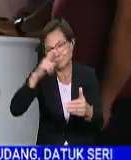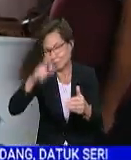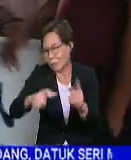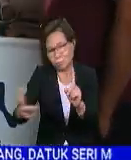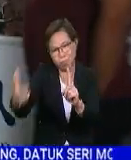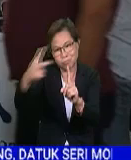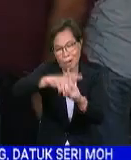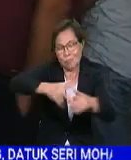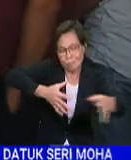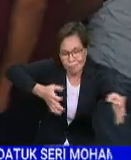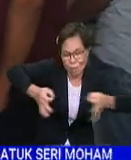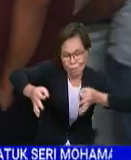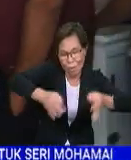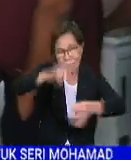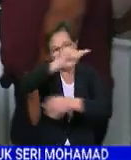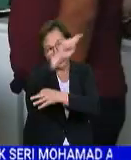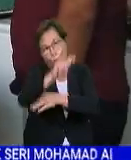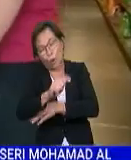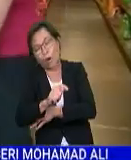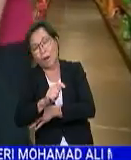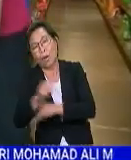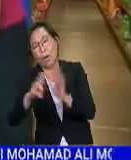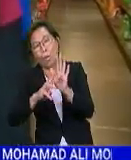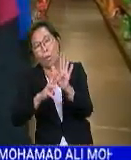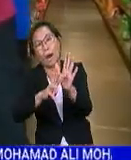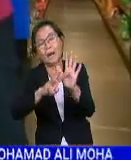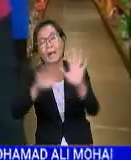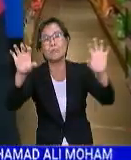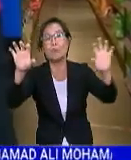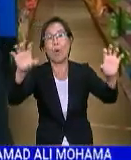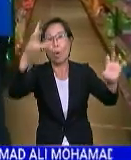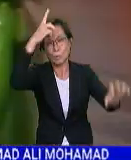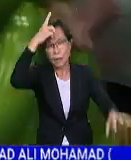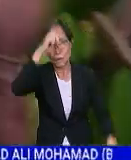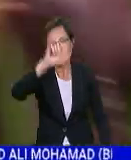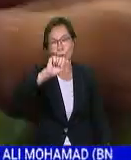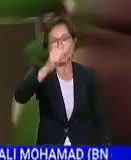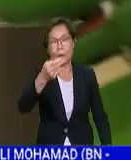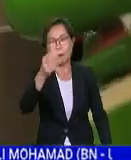Beliau memberi penjelasan kepada soalan tambahan Wakil Pontian, Datuk Seri Ahmad Maslan.